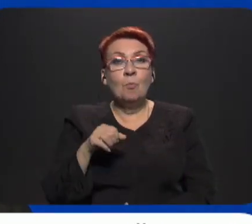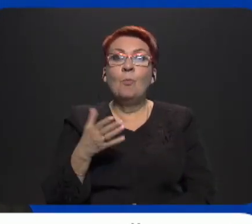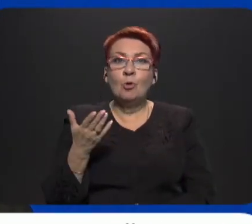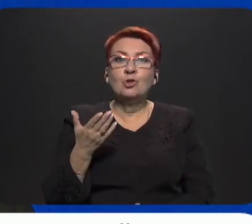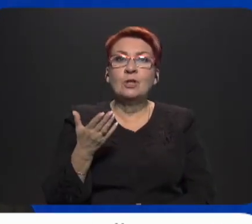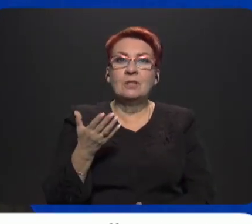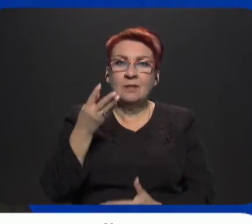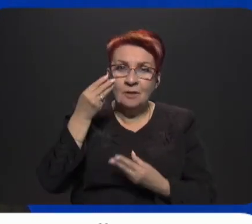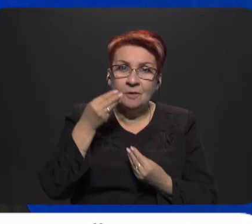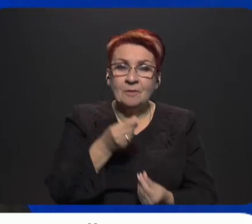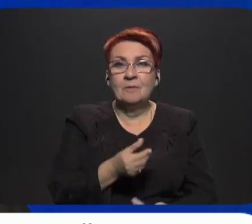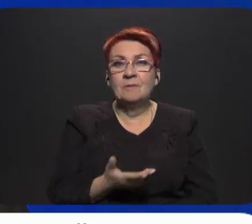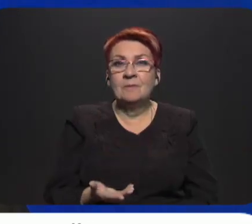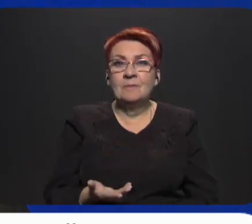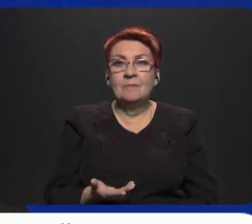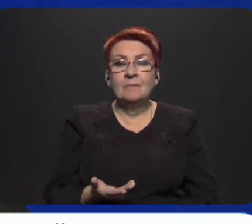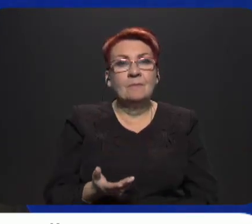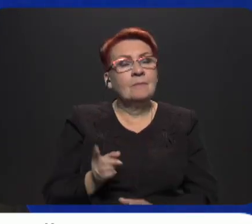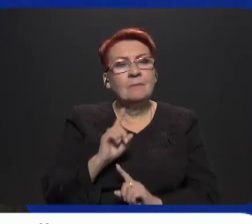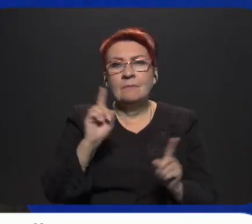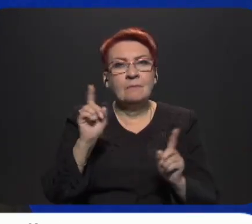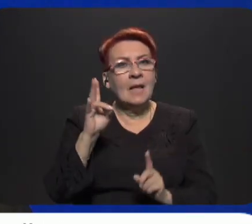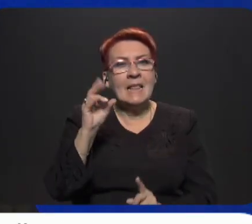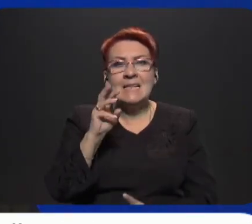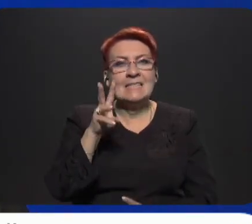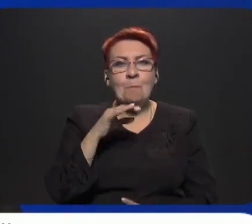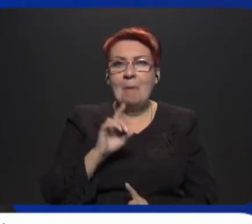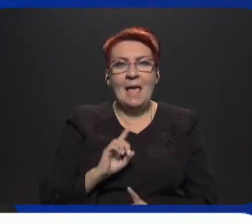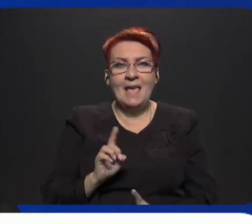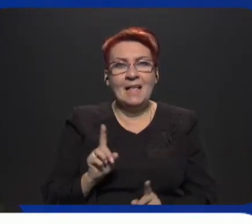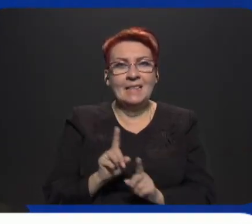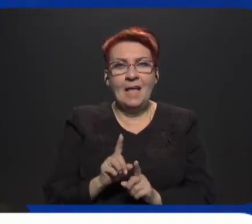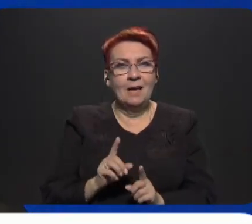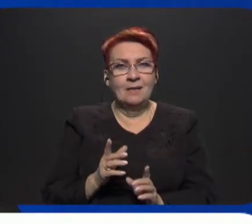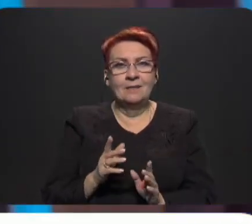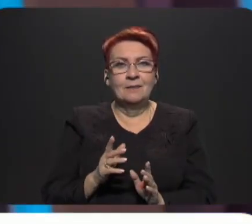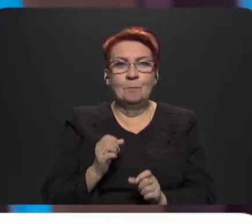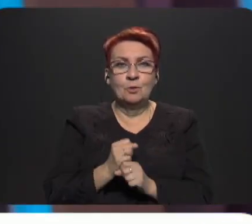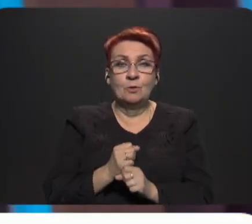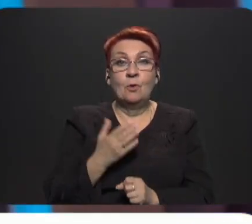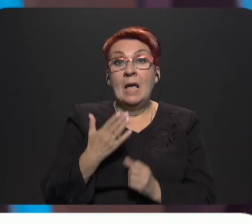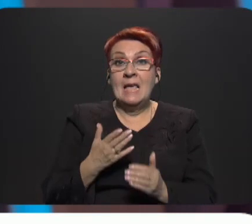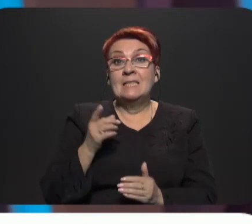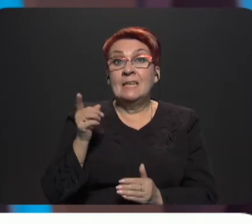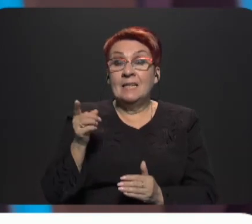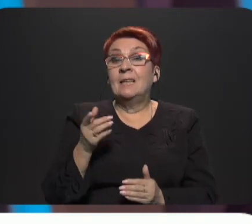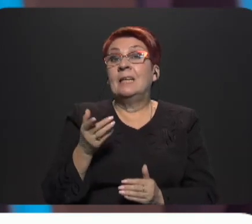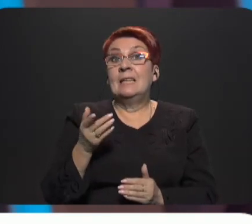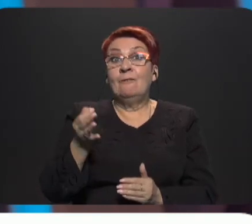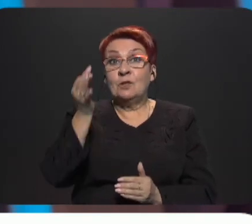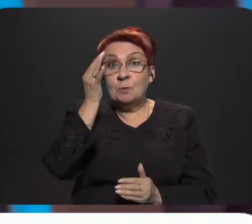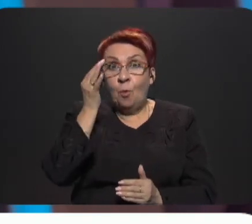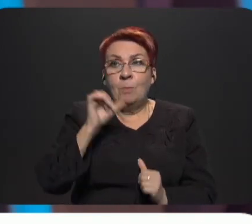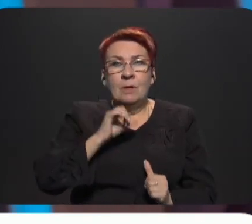мы будем побеждены. Не смей так поступать. Если же ты вдруг вспомнил и не исповедовал до этого, конечно, спеши